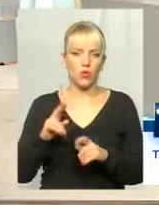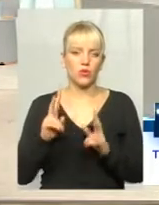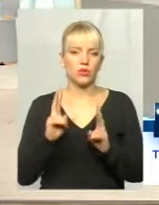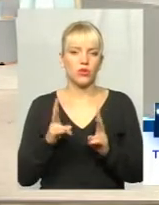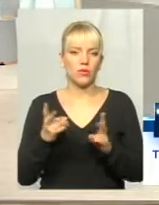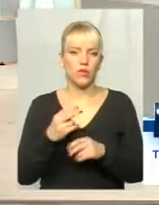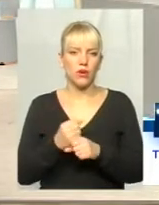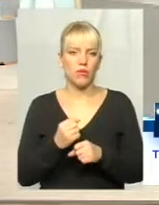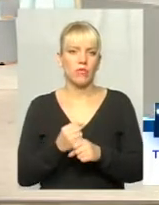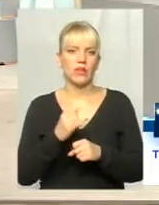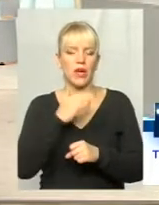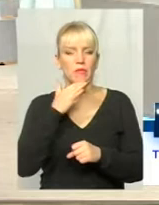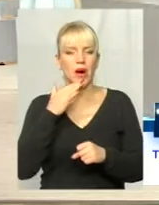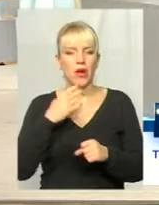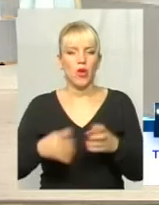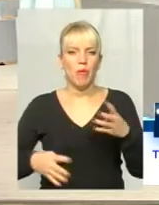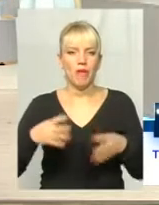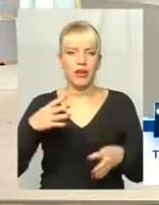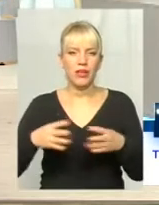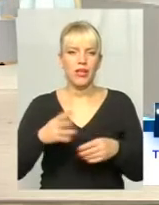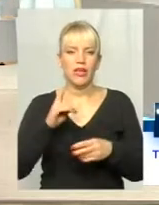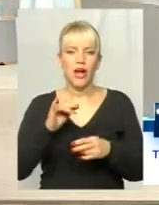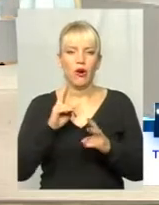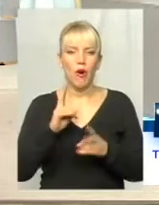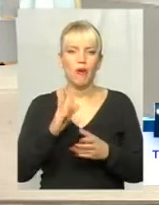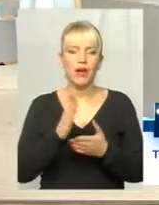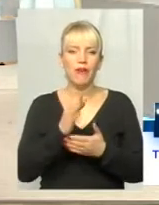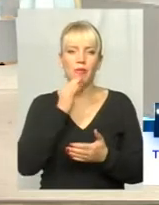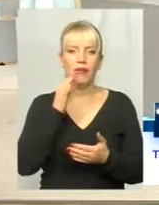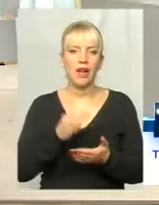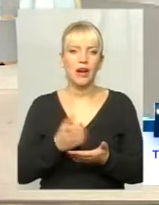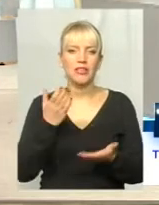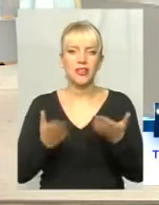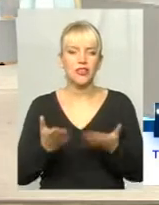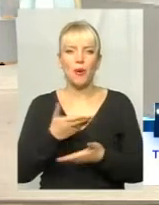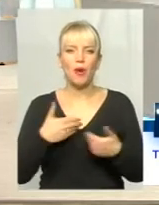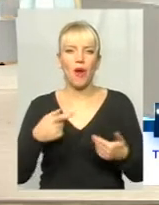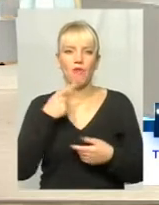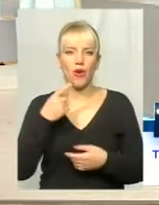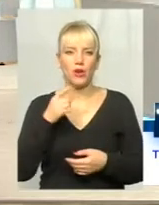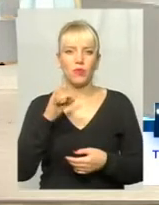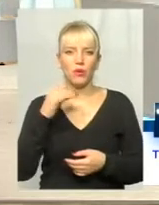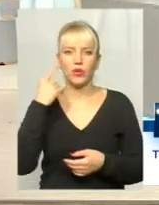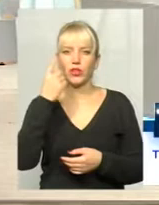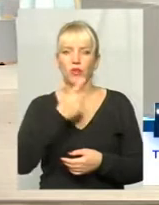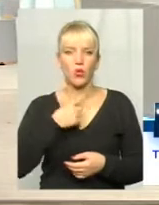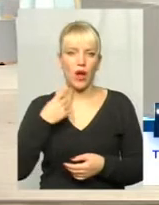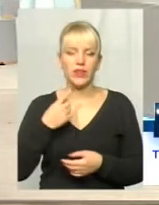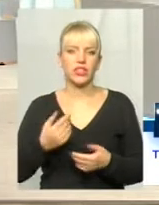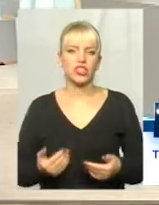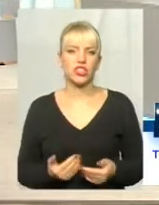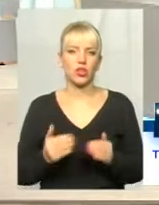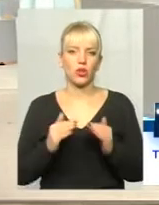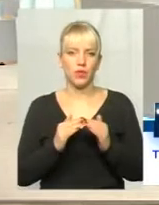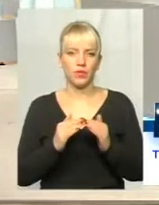В багатоповерхівці? І на кому лежить відповідальність, якщо ми говоримо про індивідуальне житло?